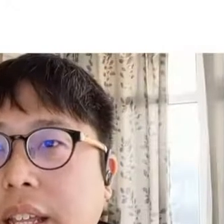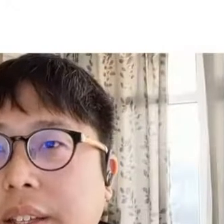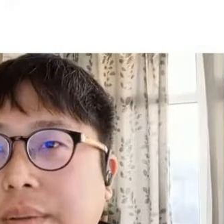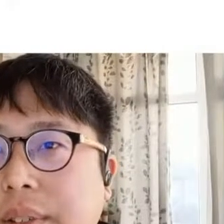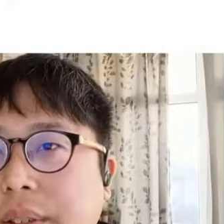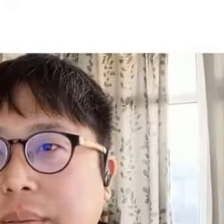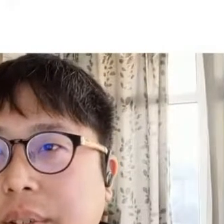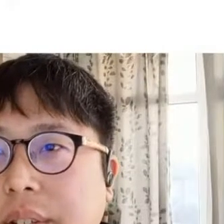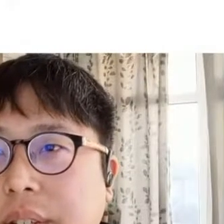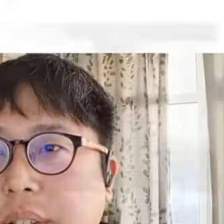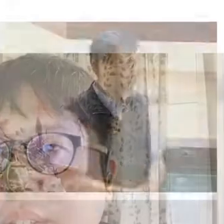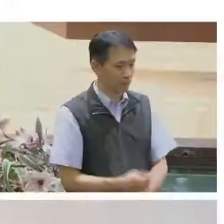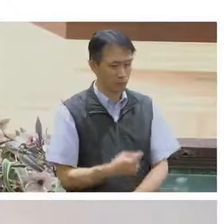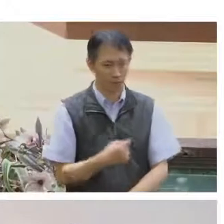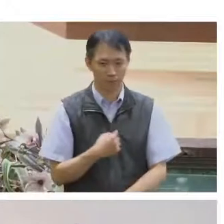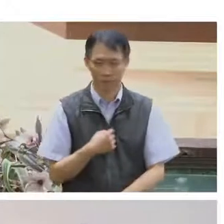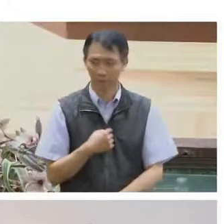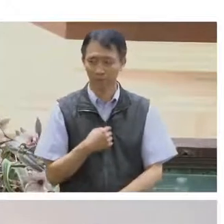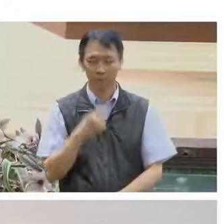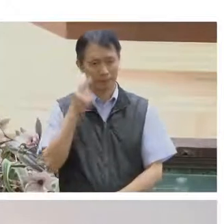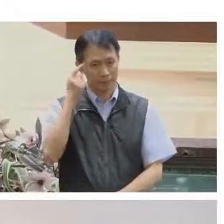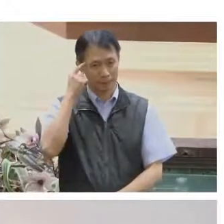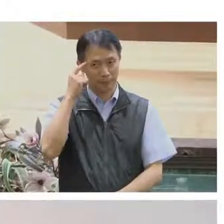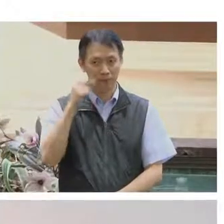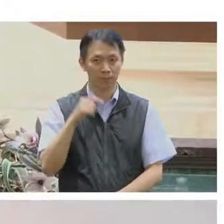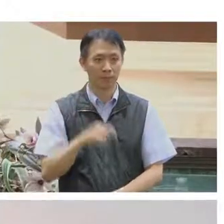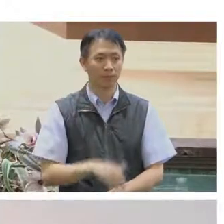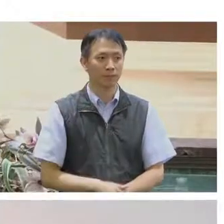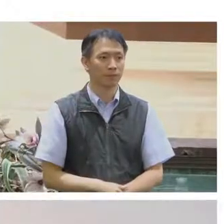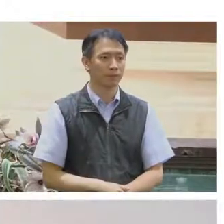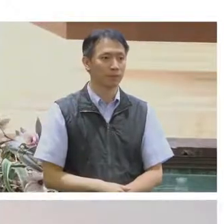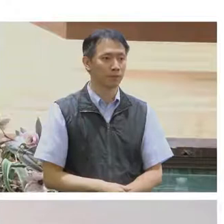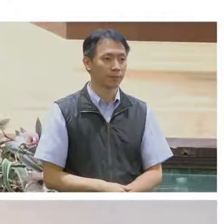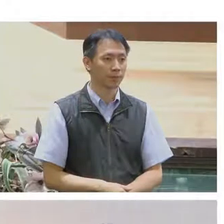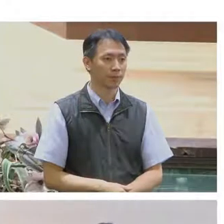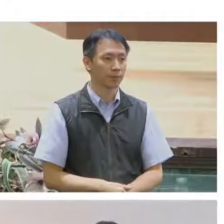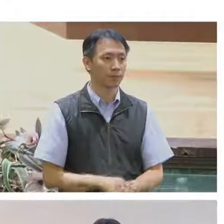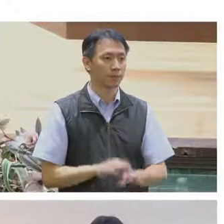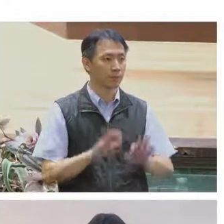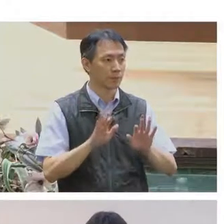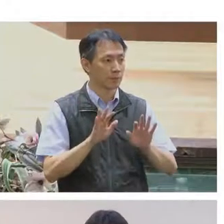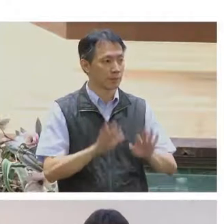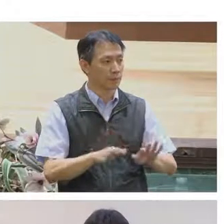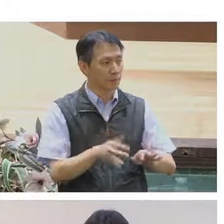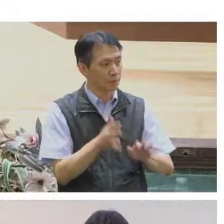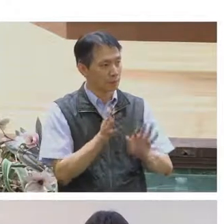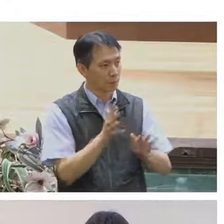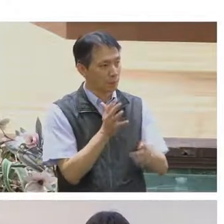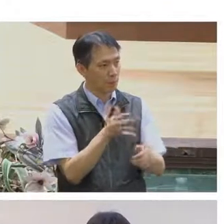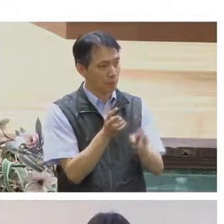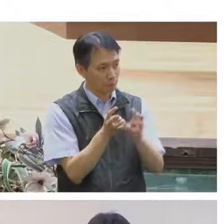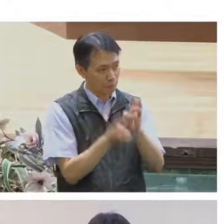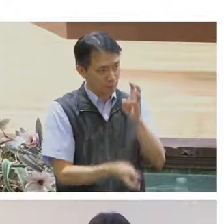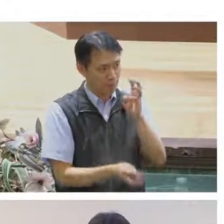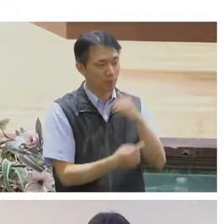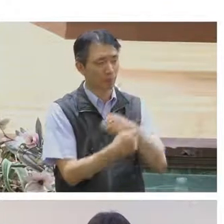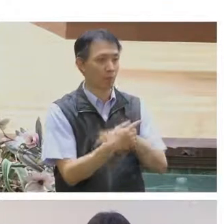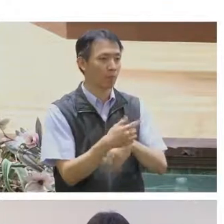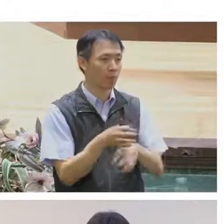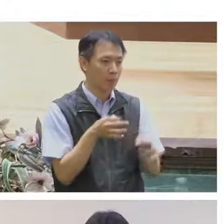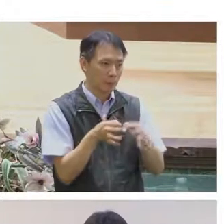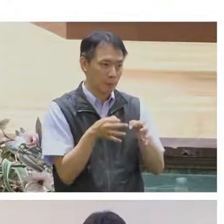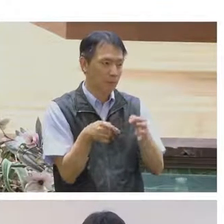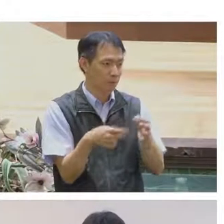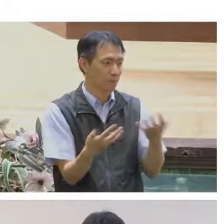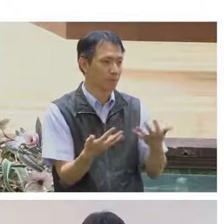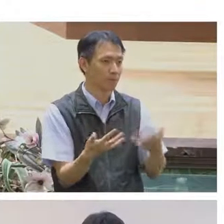好，我会觉得说，其实现在的言论审查其实是非常非常的细致，而且它可能已经进入商业模式的方式来进